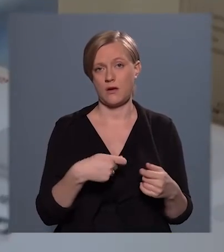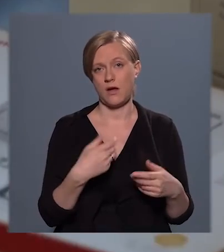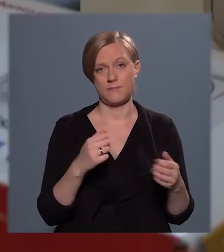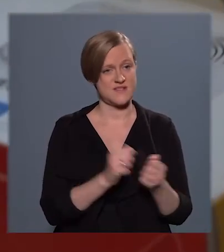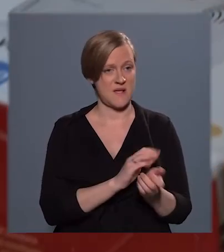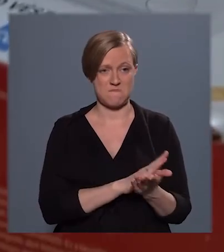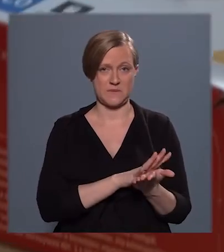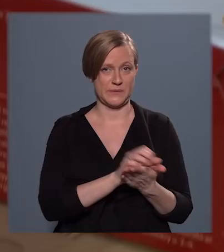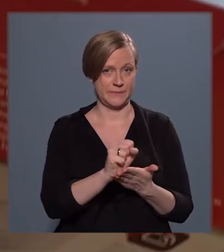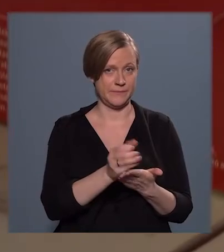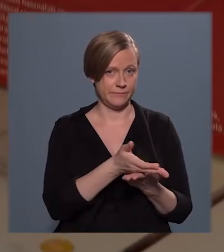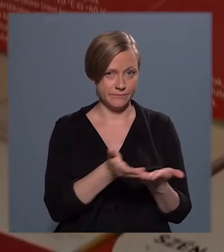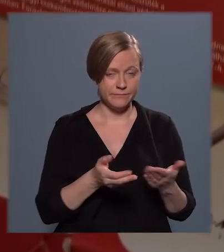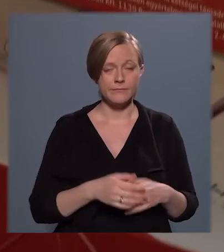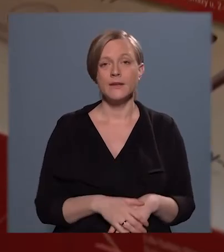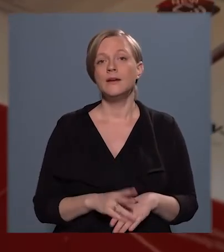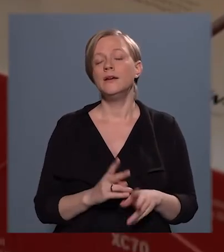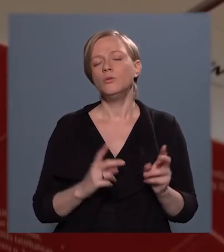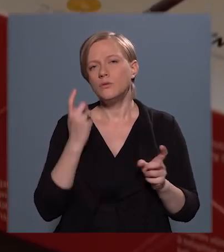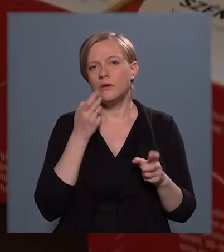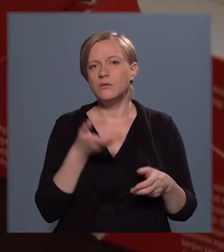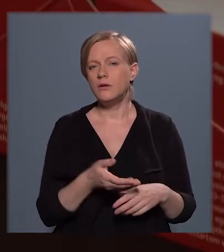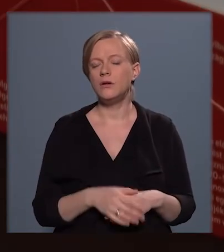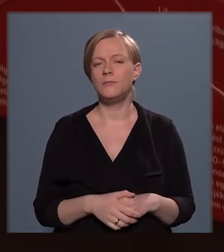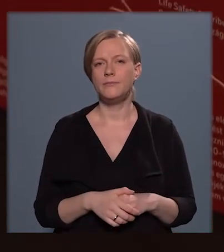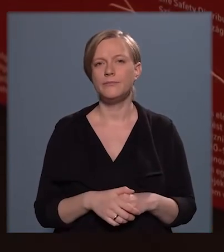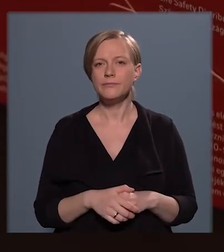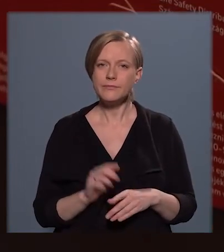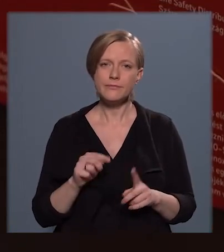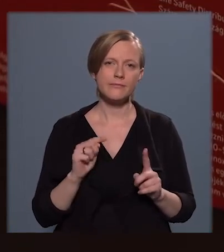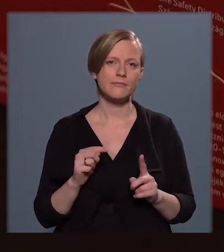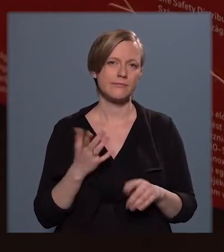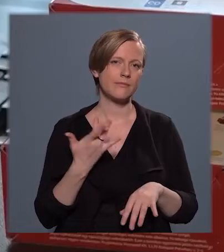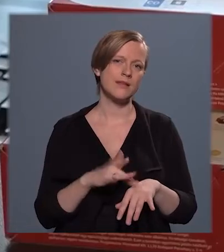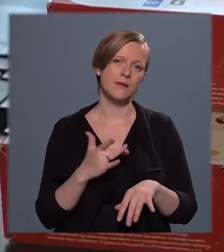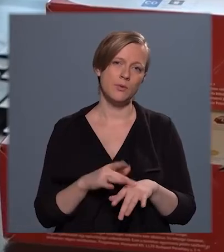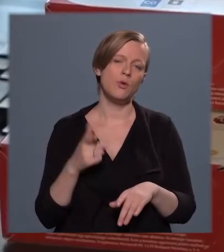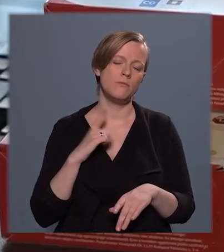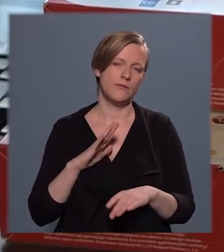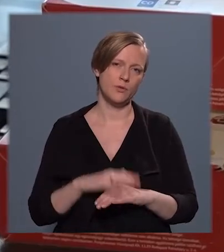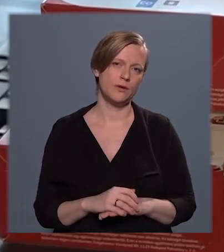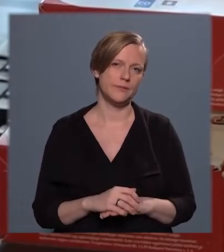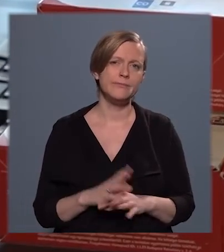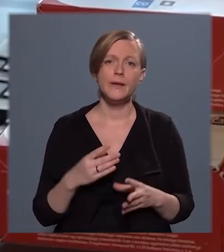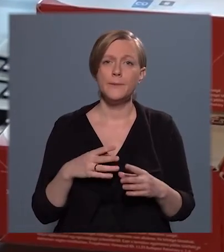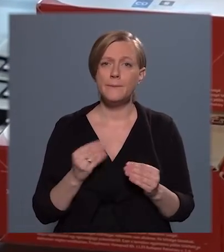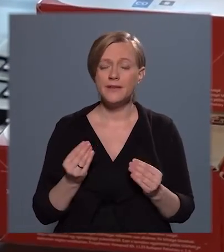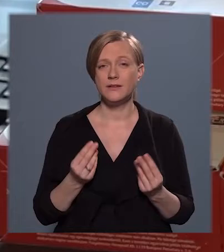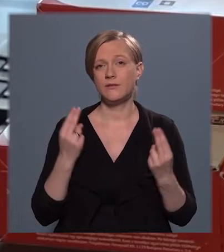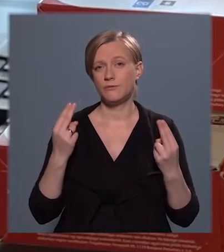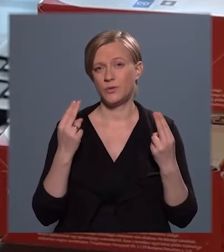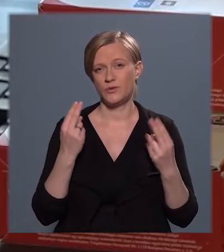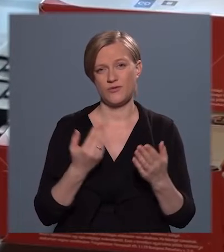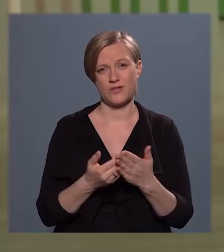fette gyakorlatilag. Én úgy gondolom, hogy ez egy próba volt, hogy mennyire fontos ez